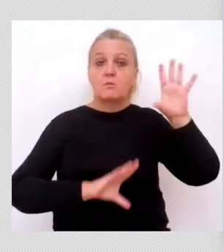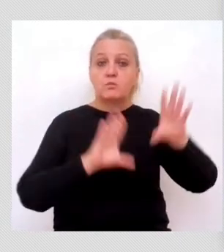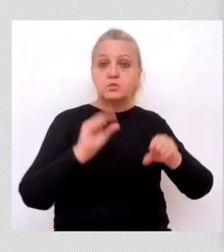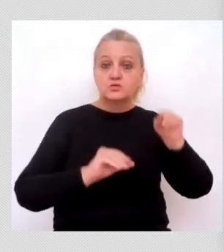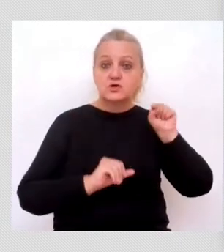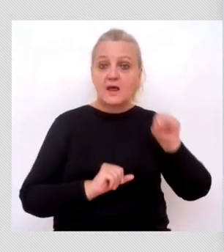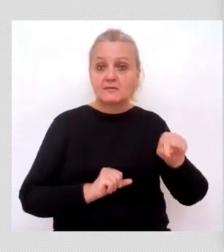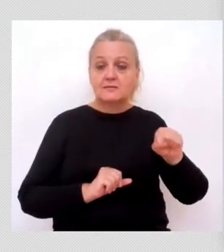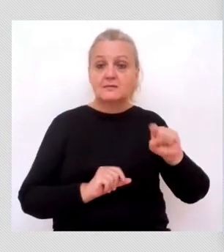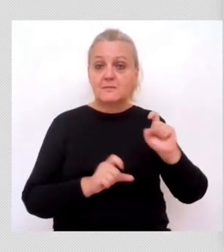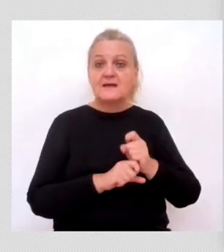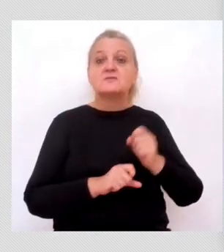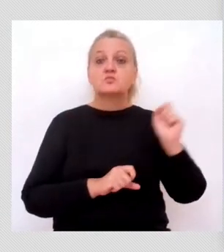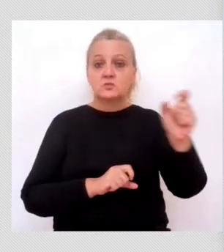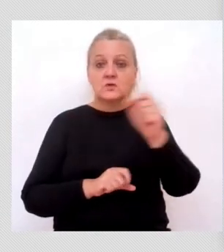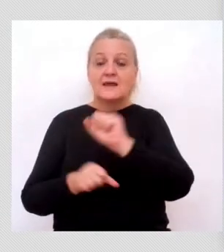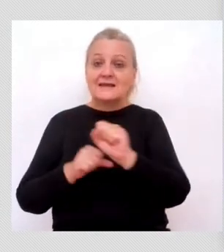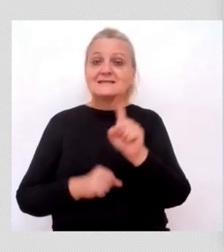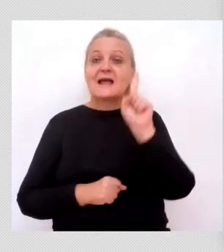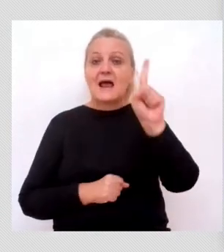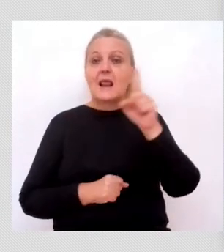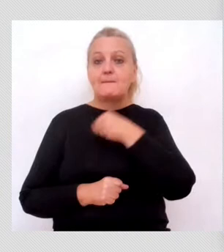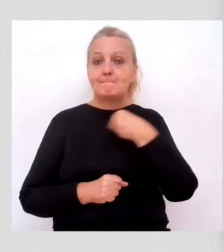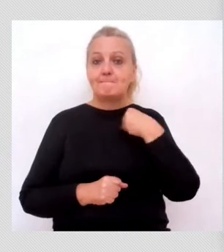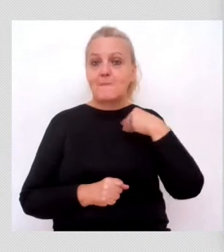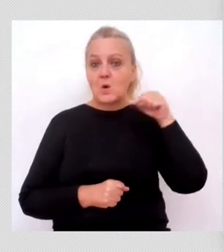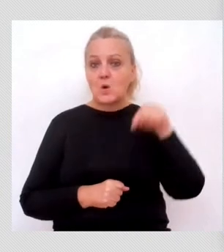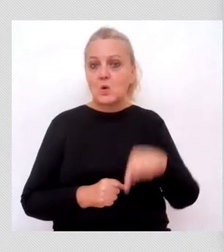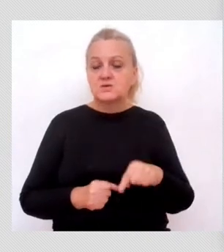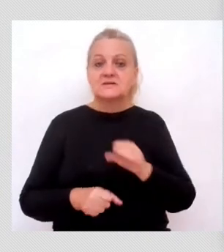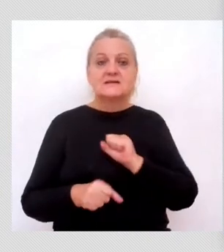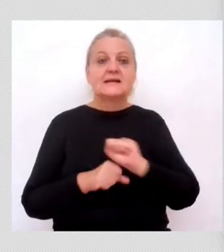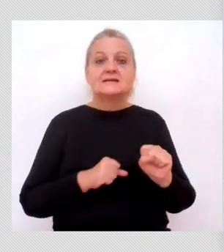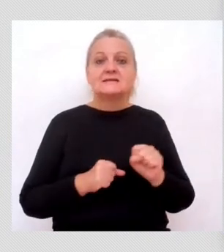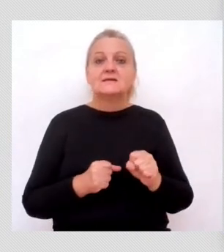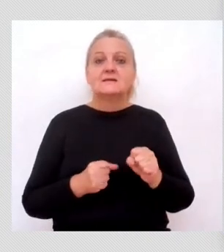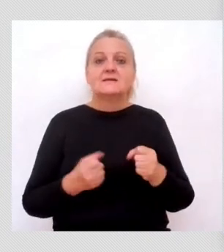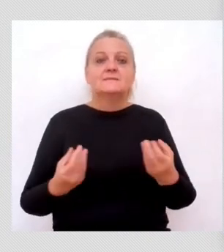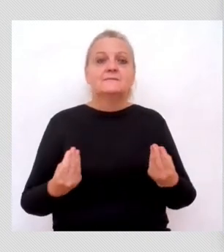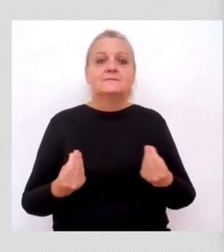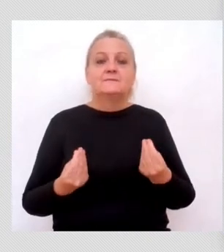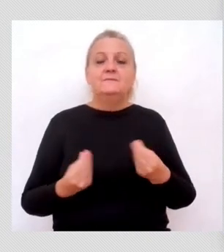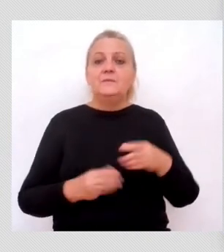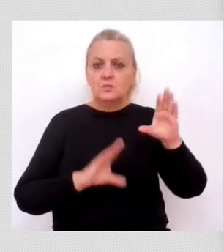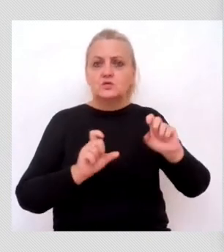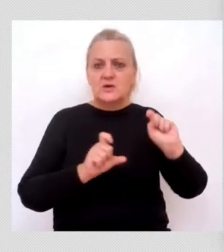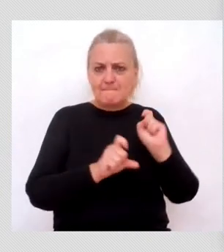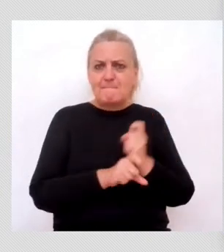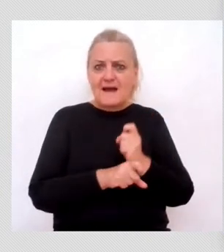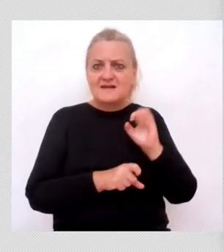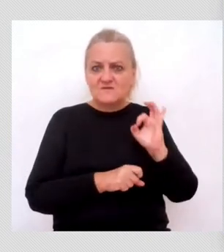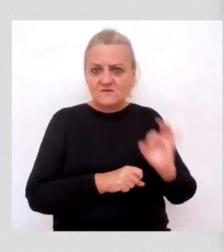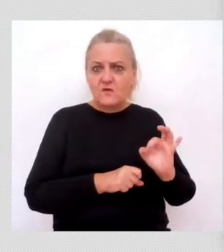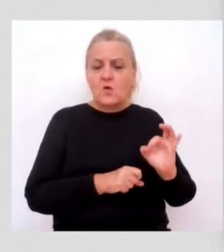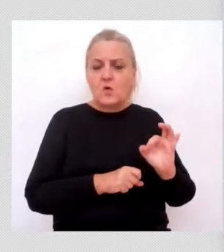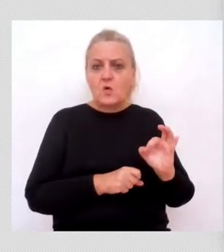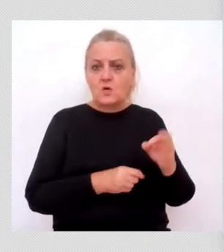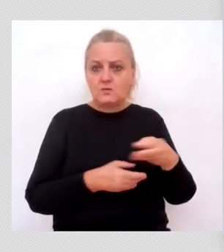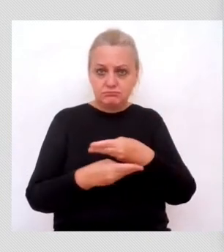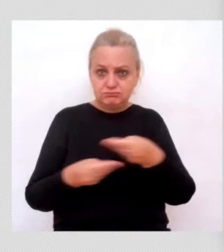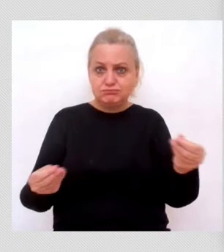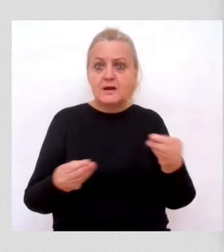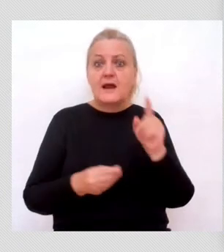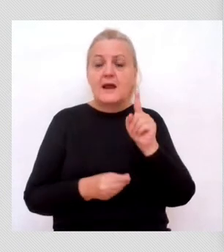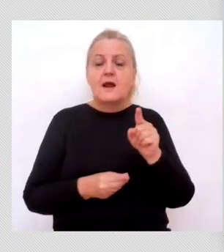obecne wszędzie, natomiast u nas no po prostu ono jest z budżetu państwa, szeroko pojętego, no